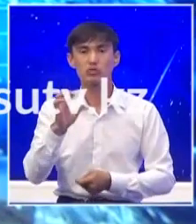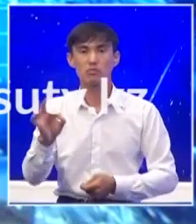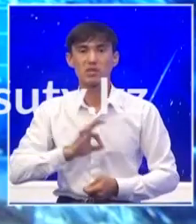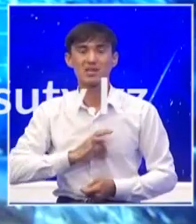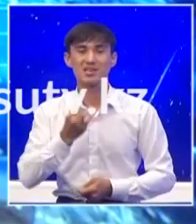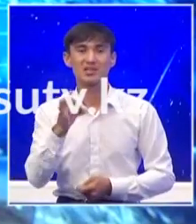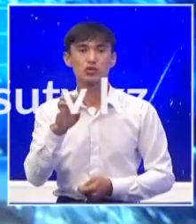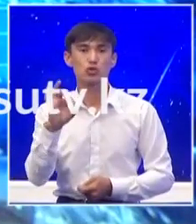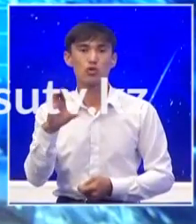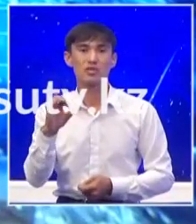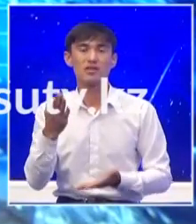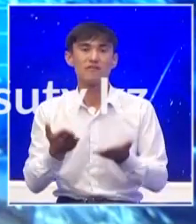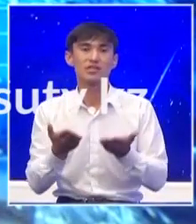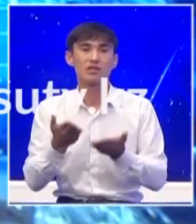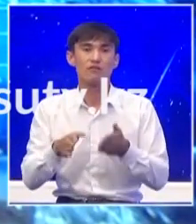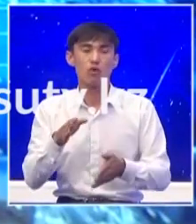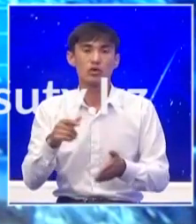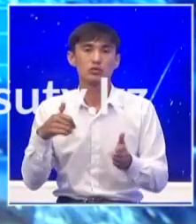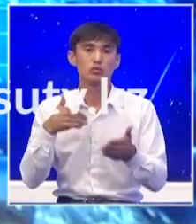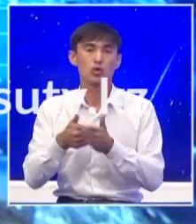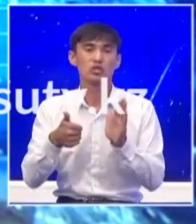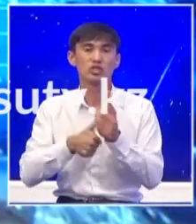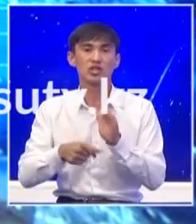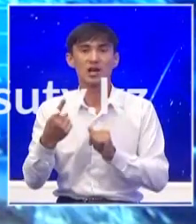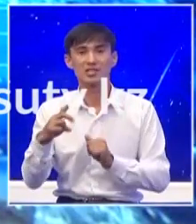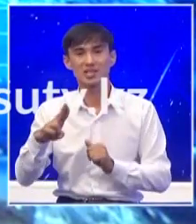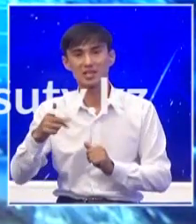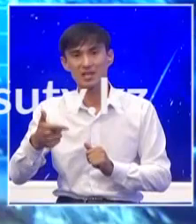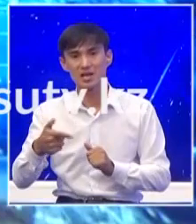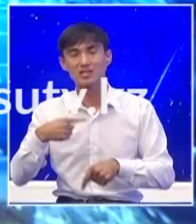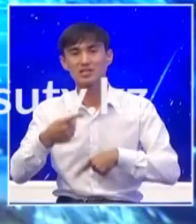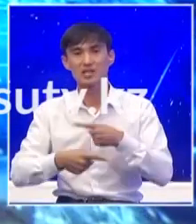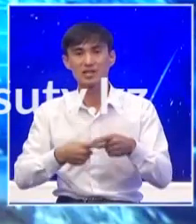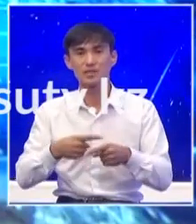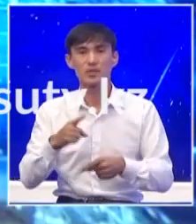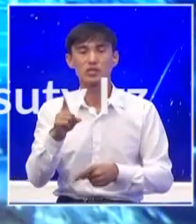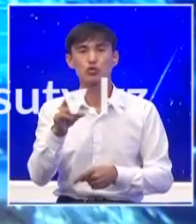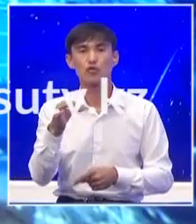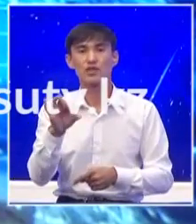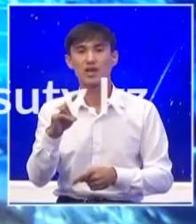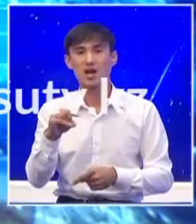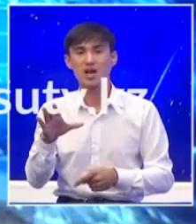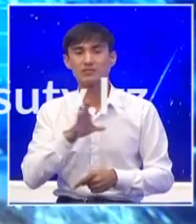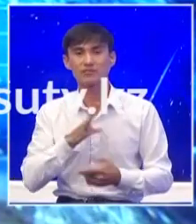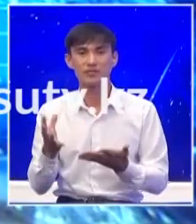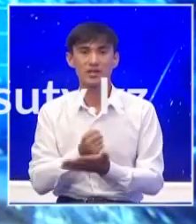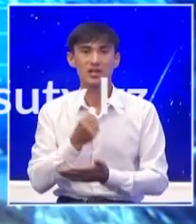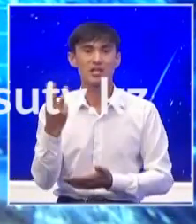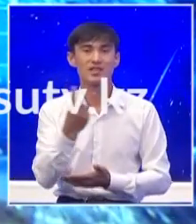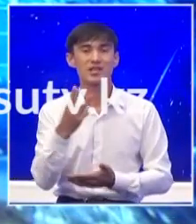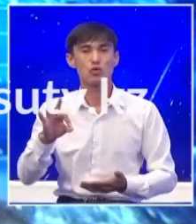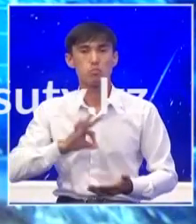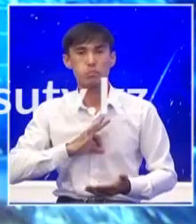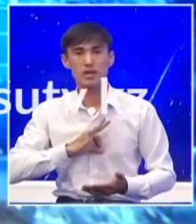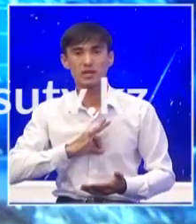Сон завоевал бронзу в весовой категории до 61 килограмма. Следом за ним именитая Зульфия Чиншанло выиграла третью по